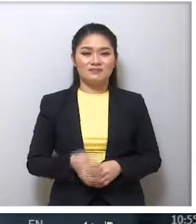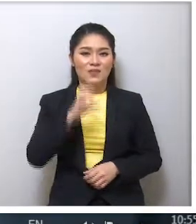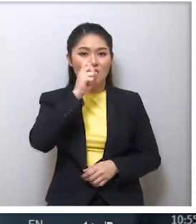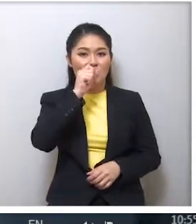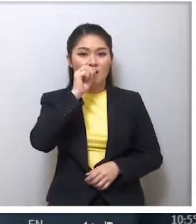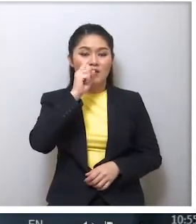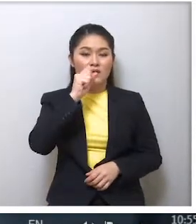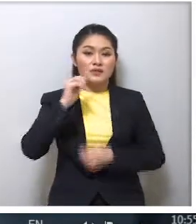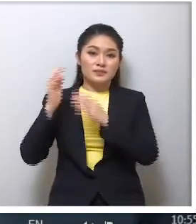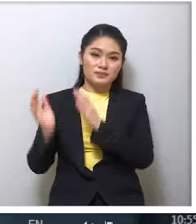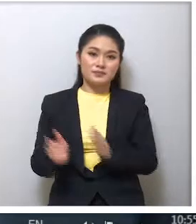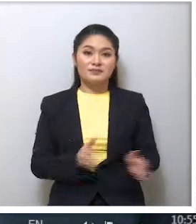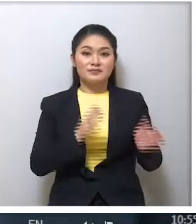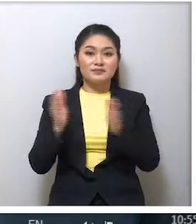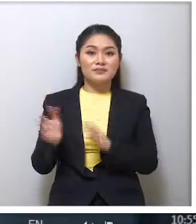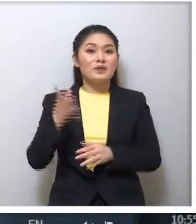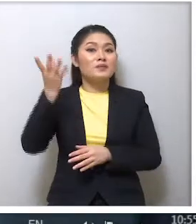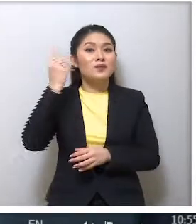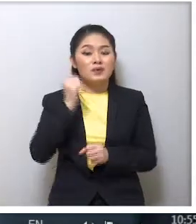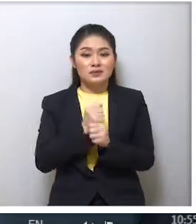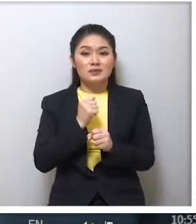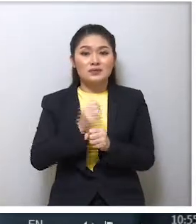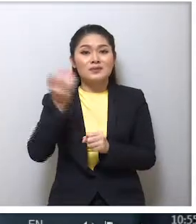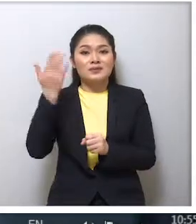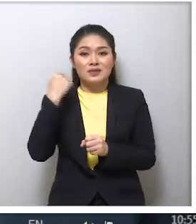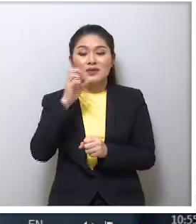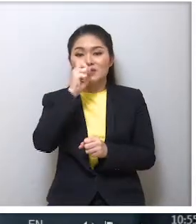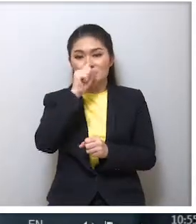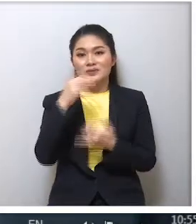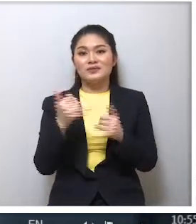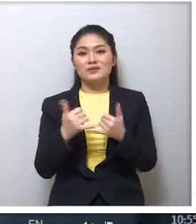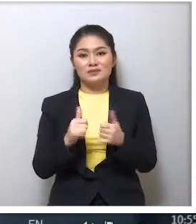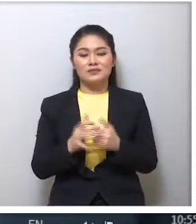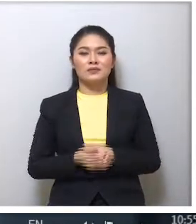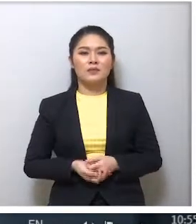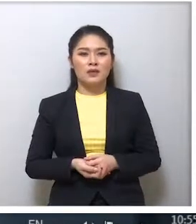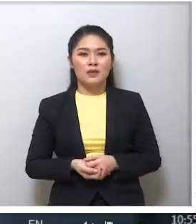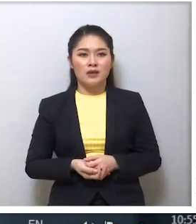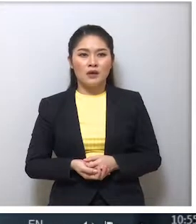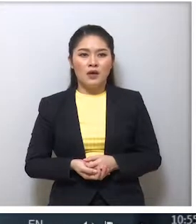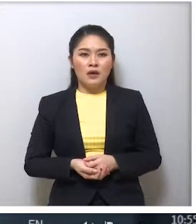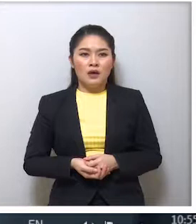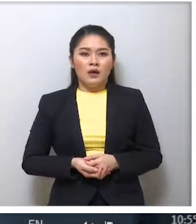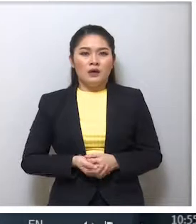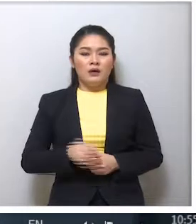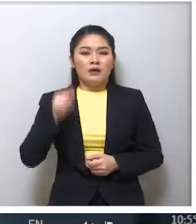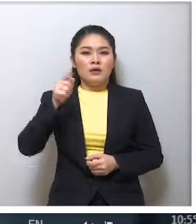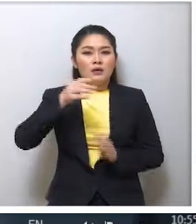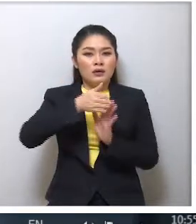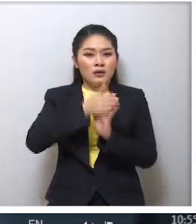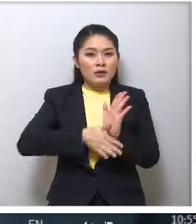ลองเรนเดอร์ทีละวิวดูนะครับเหมือนเมื่อวานนะครับเหมือนมันครั้งที่แล้วกดเรนเดอร์ฉากแรกด